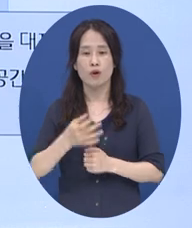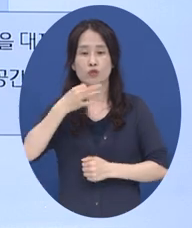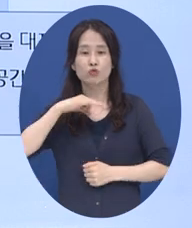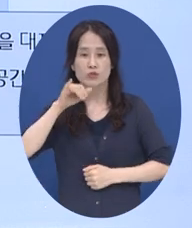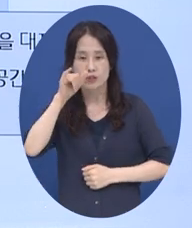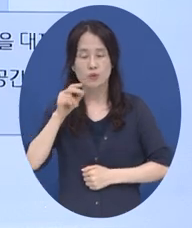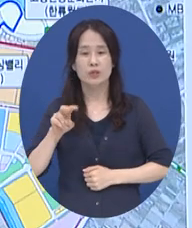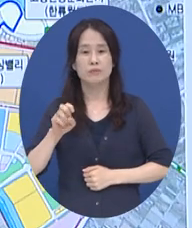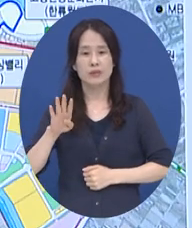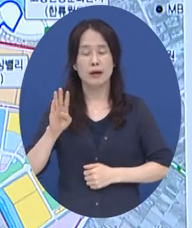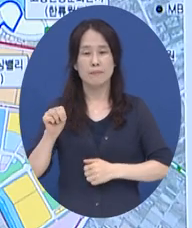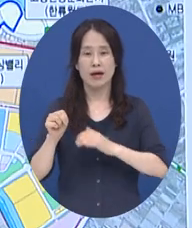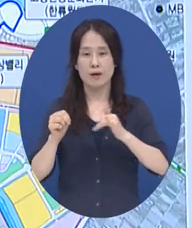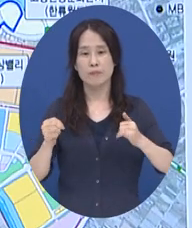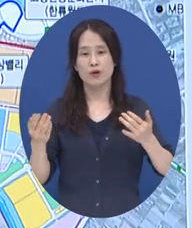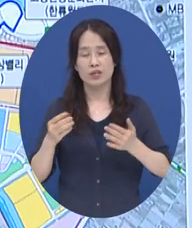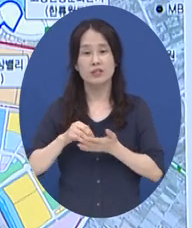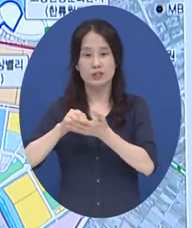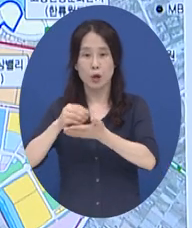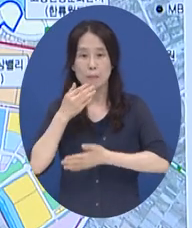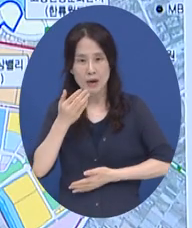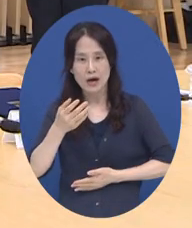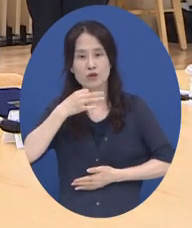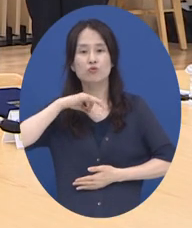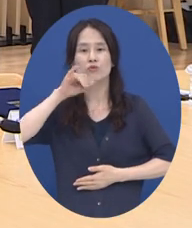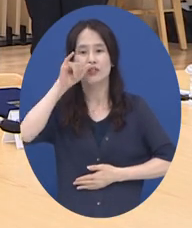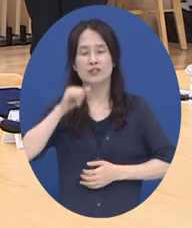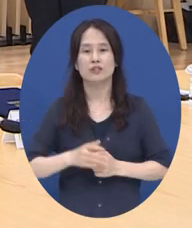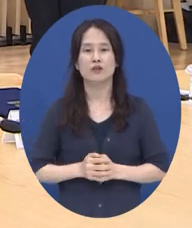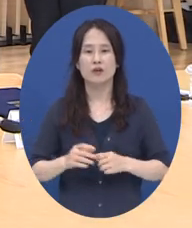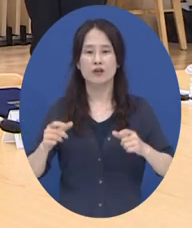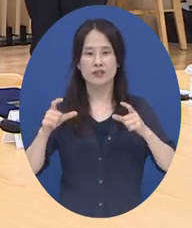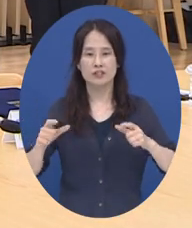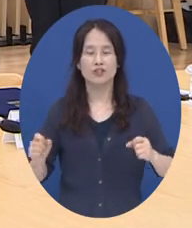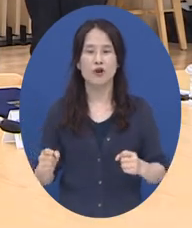24만 명의 취업 유발 효과를 통해 경기 서북부 지역경제